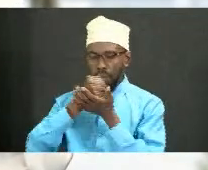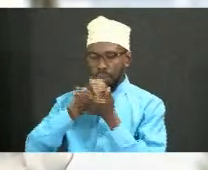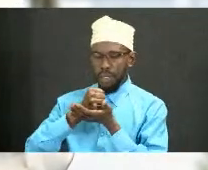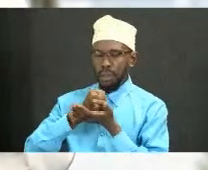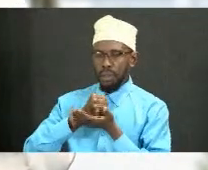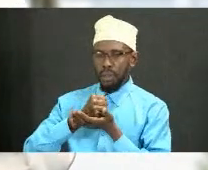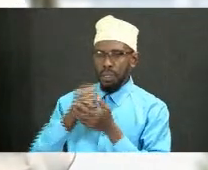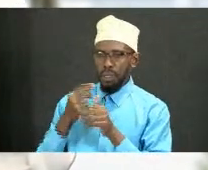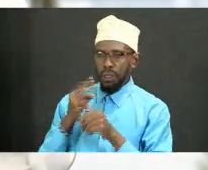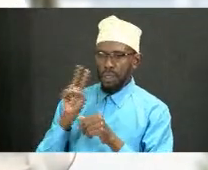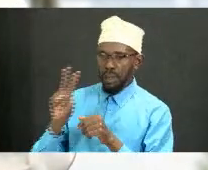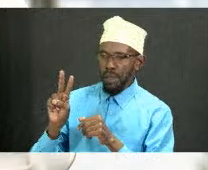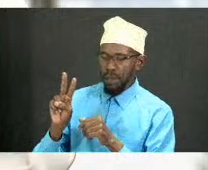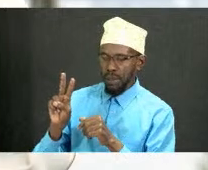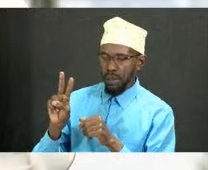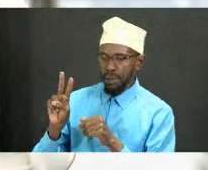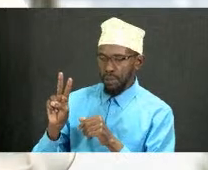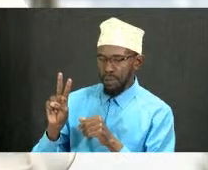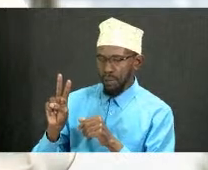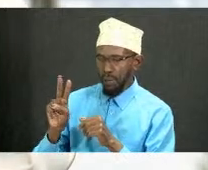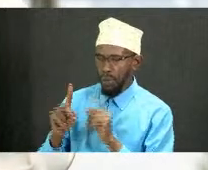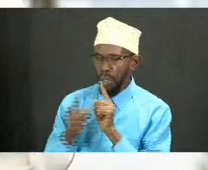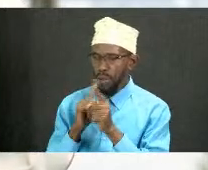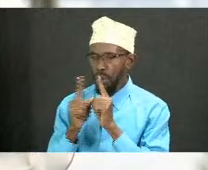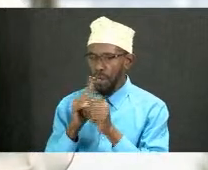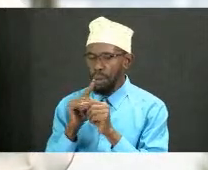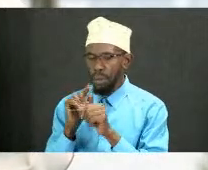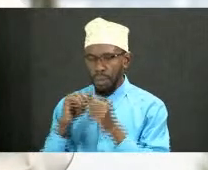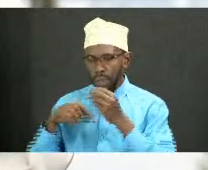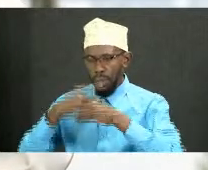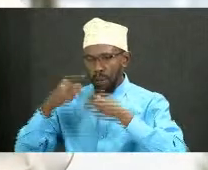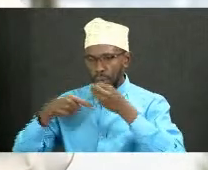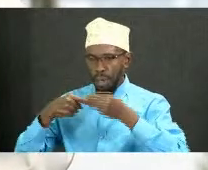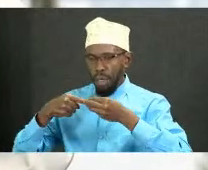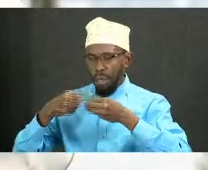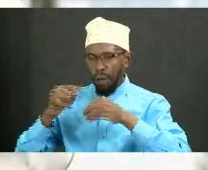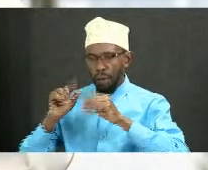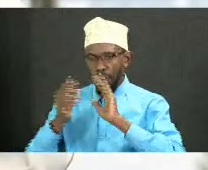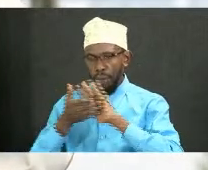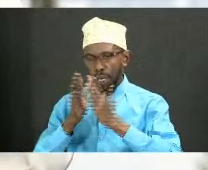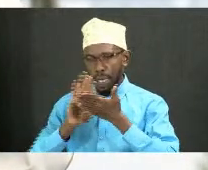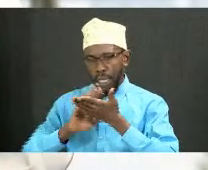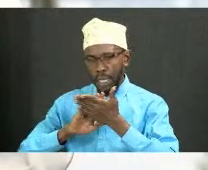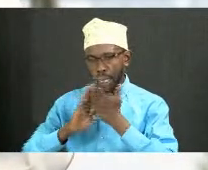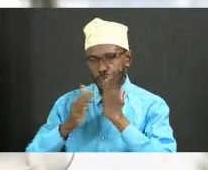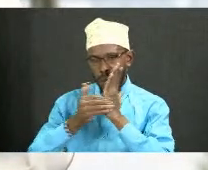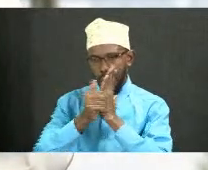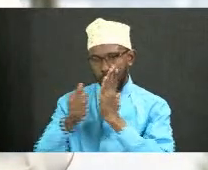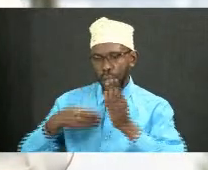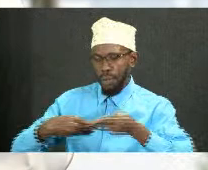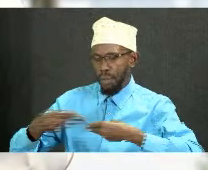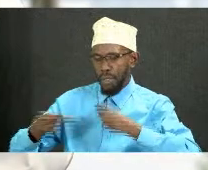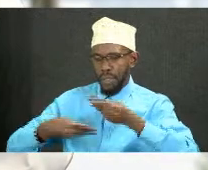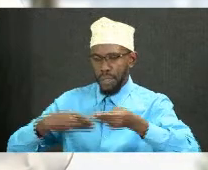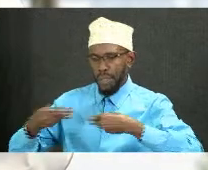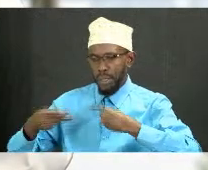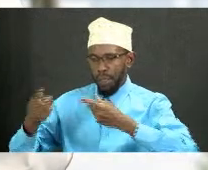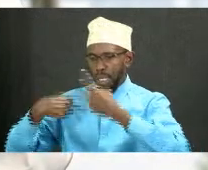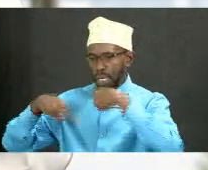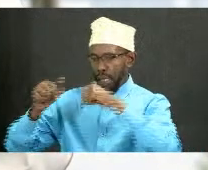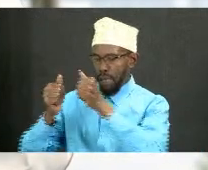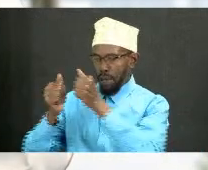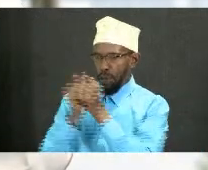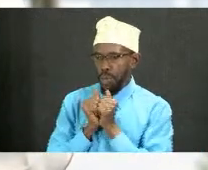kukusaidia. Pili, tumezungumzia swala la ubunifu. Lazima biashara zije